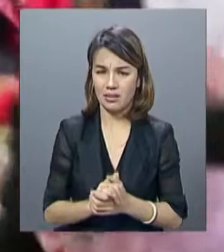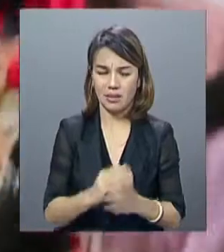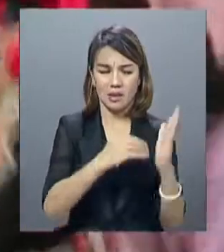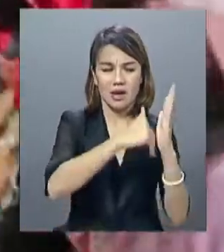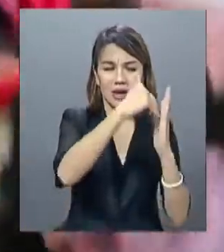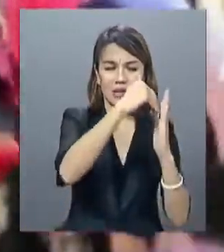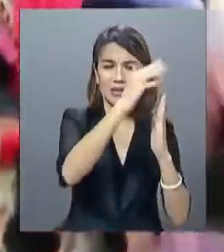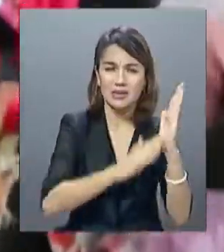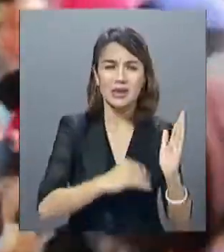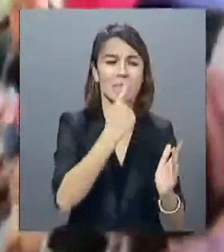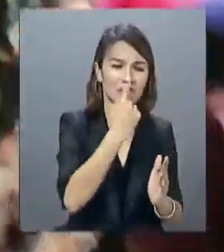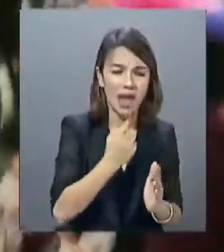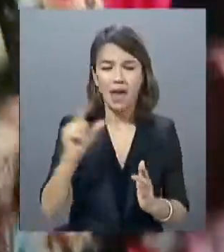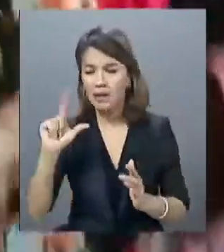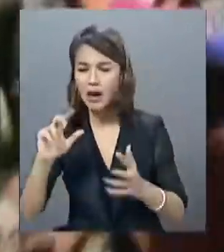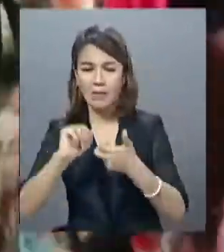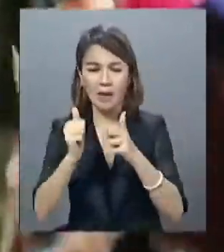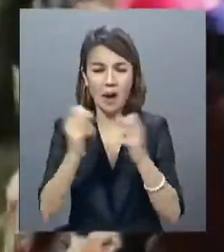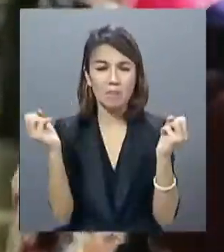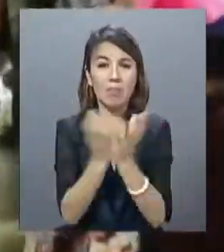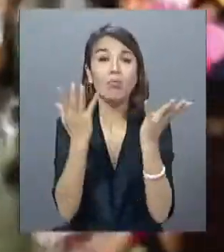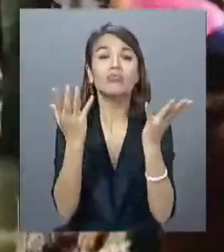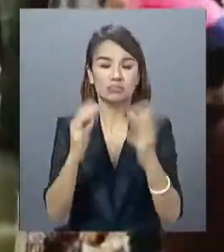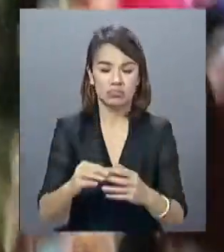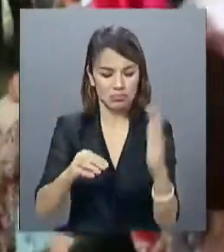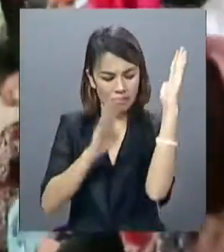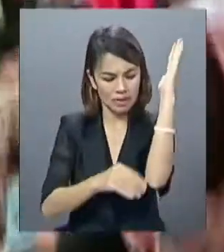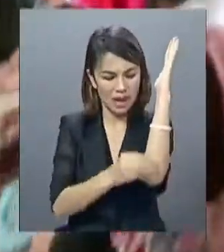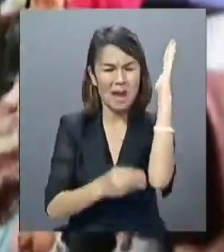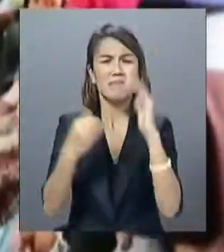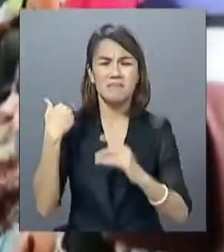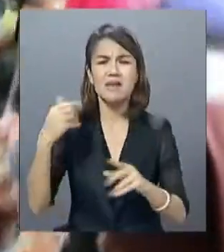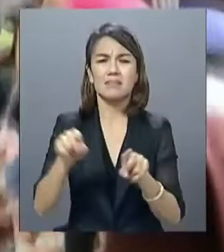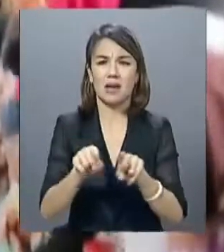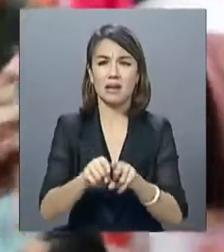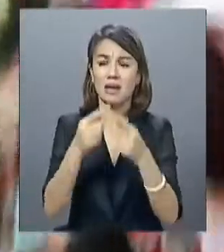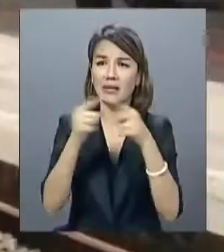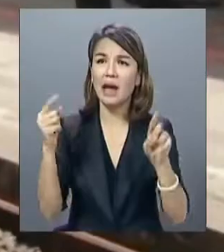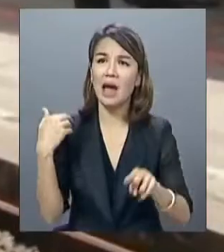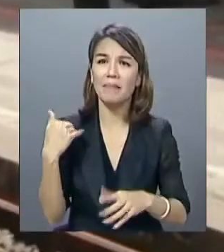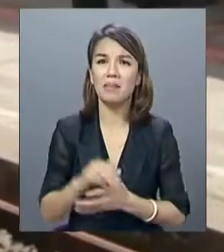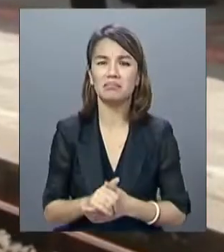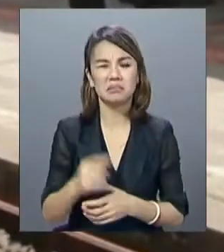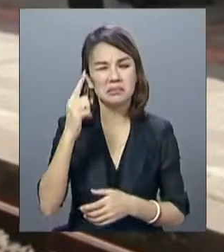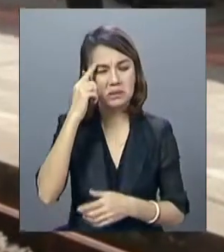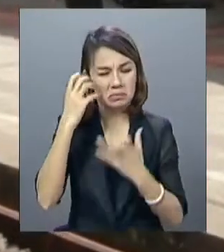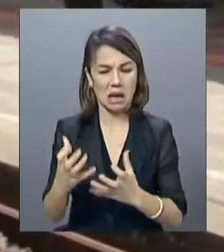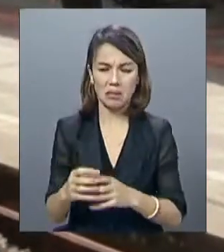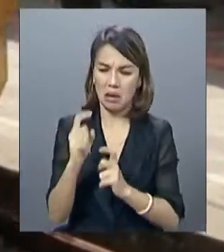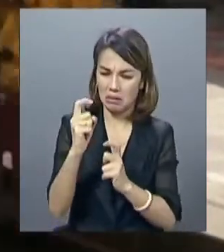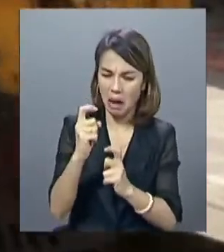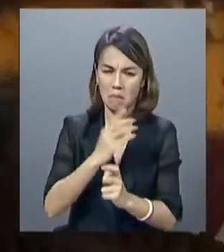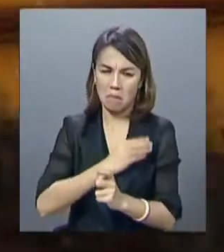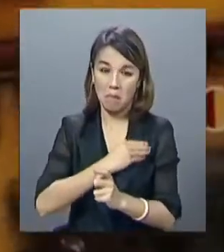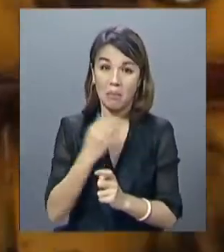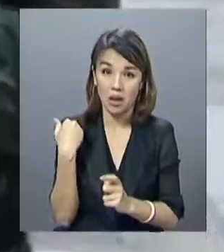มอันนี้ในสังหวัดแล้วก็ธรรมดาก็มีบ้างแต่ว่ามันเลวร้ายอย่างที่คิดไหมไม่เลวร้ายหรอก ถ้าถามว่ากลัวไหมพี่ก็กลั